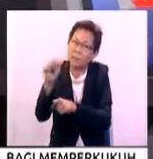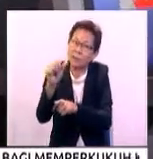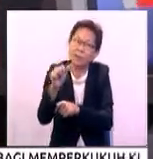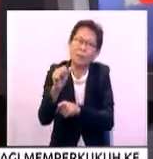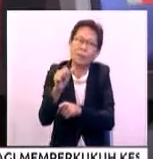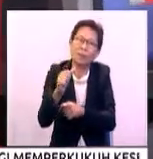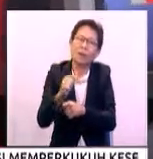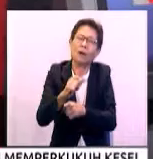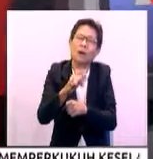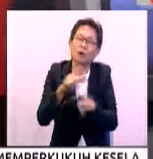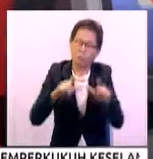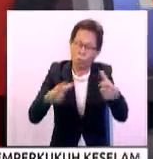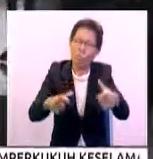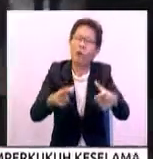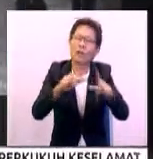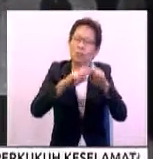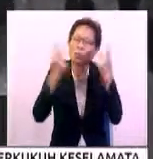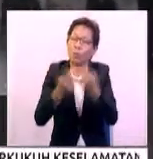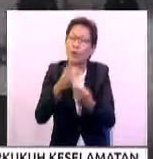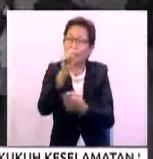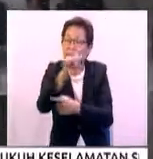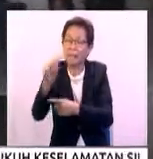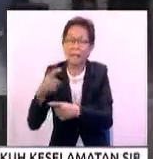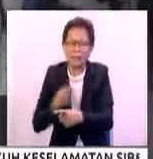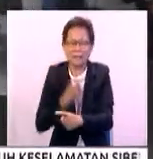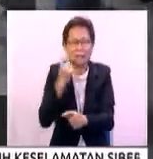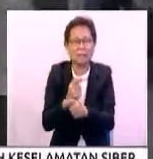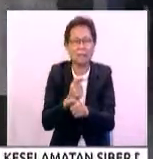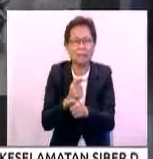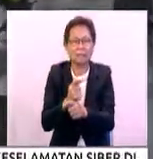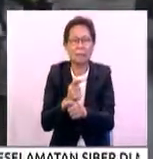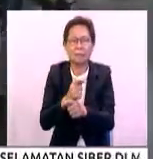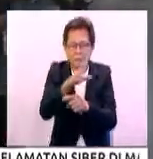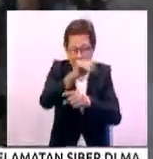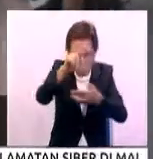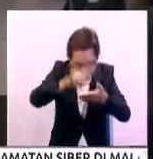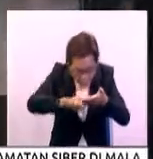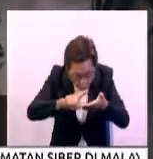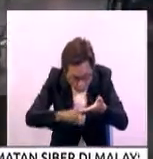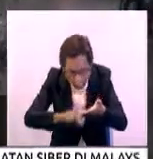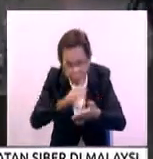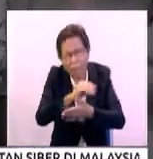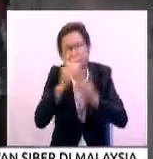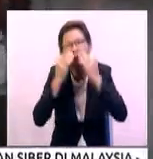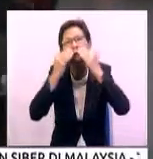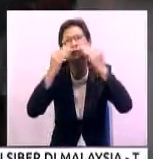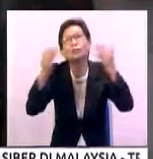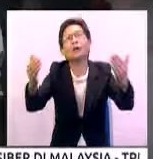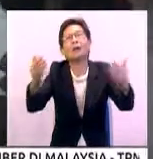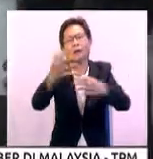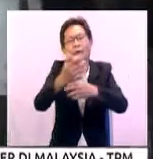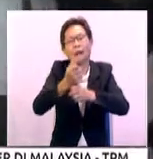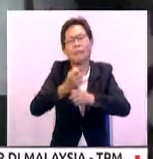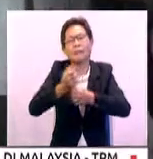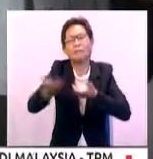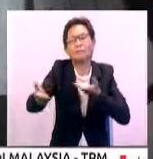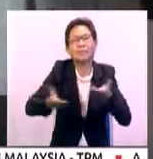sebagai kumpulan Air Asia, kita tetap akan melihat dan meneliti dan insyaAllah akan dapat memberi